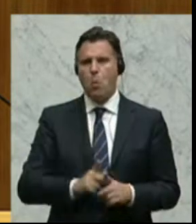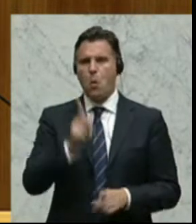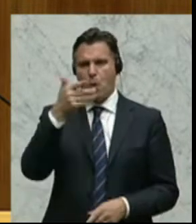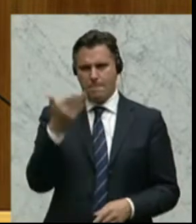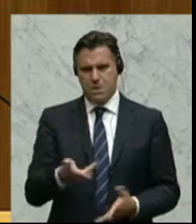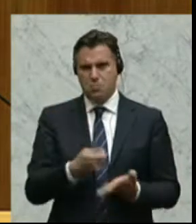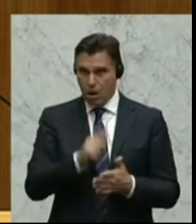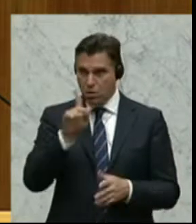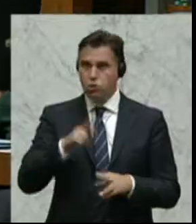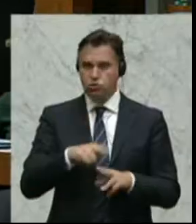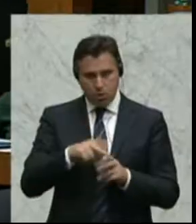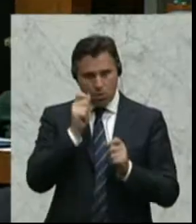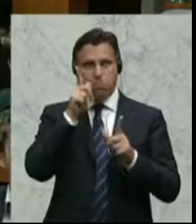aufwachen.